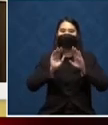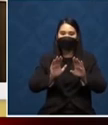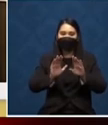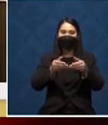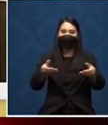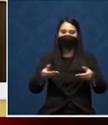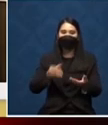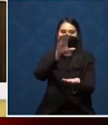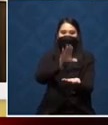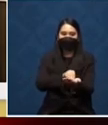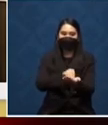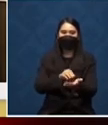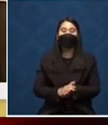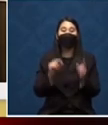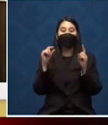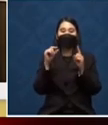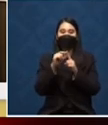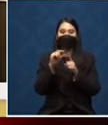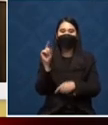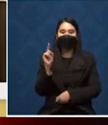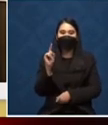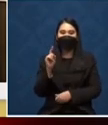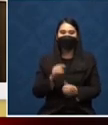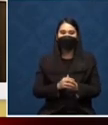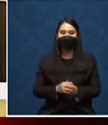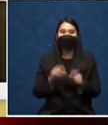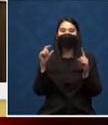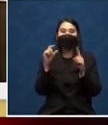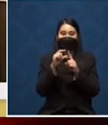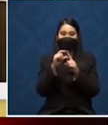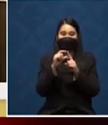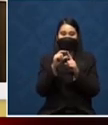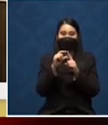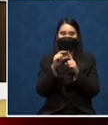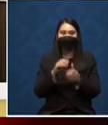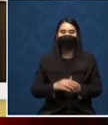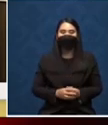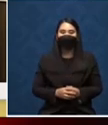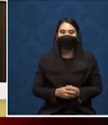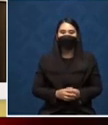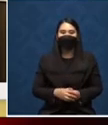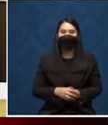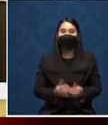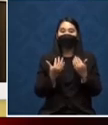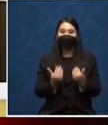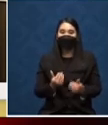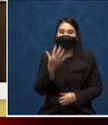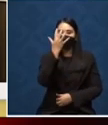แห่งนี้ครับเราใช้คำว่ากระชากหน้ากากค